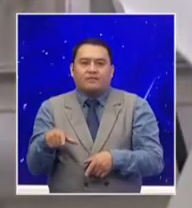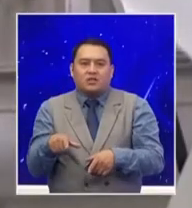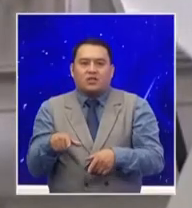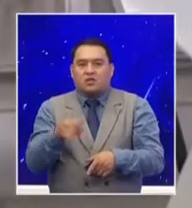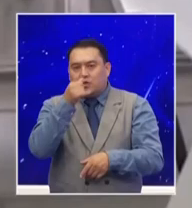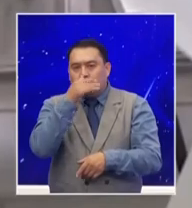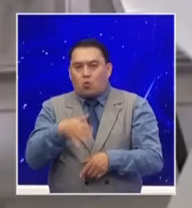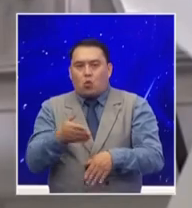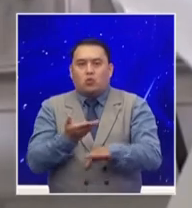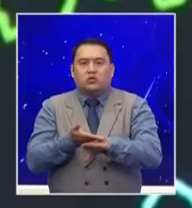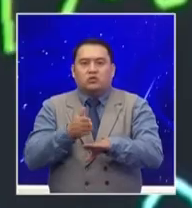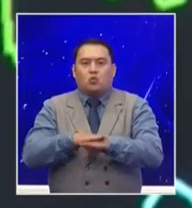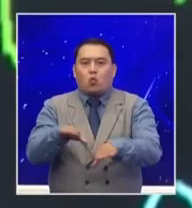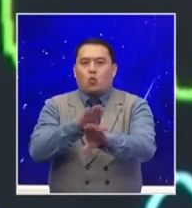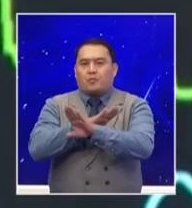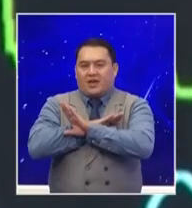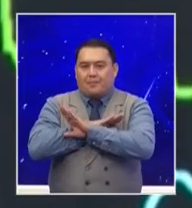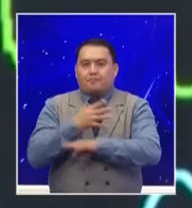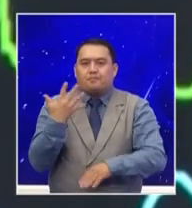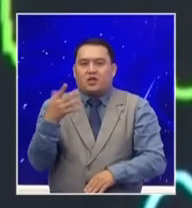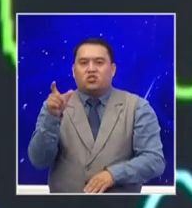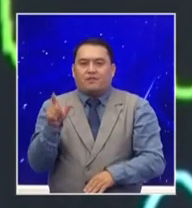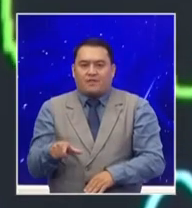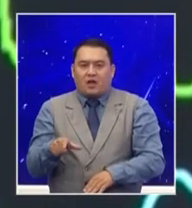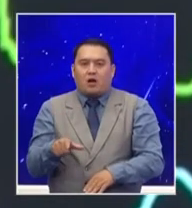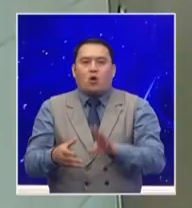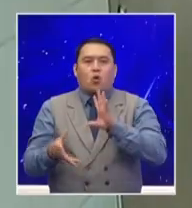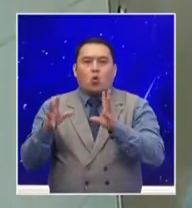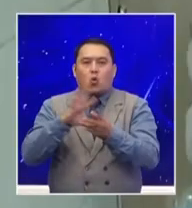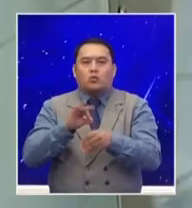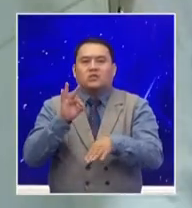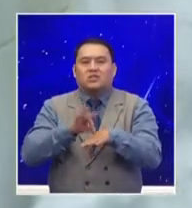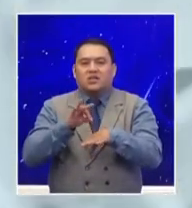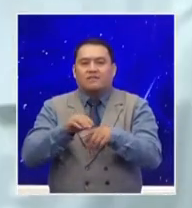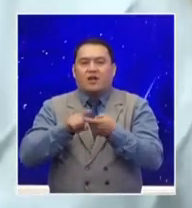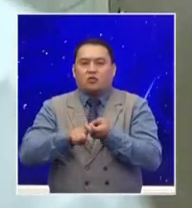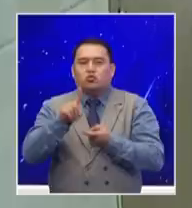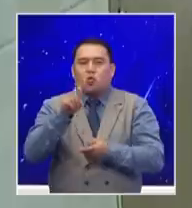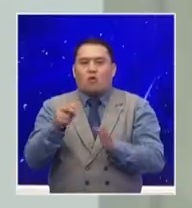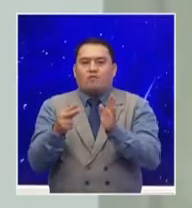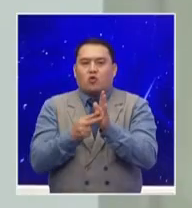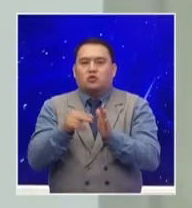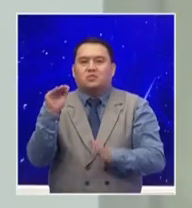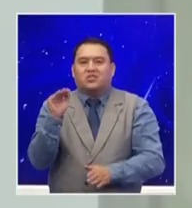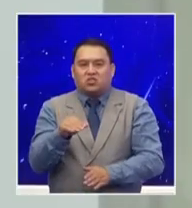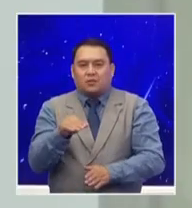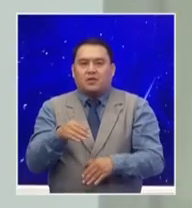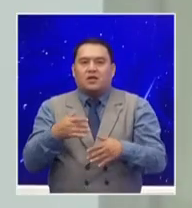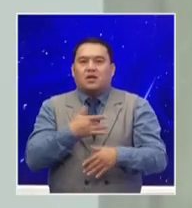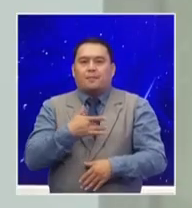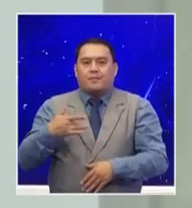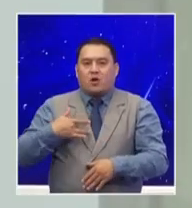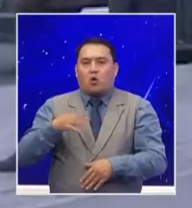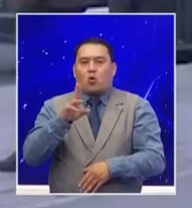не справились с тяжелым недугом. Всего по данным Минздрава, общее число инфицированных превысило 108 тысяч. Пневмония с